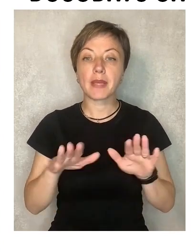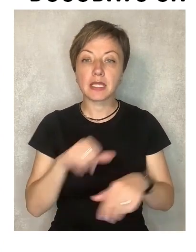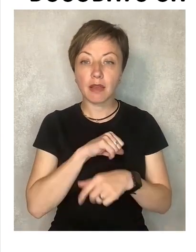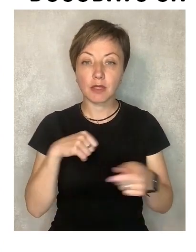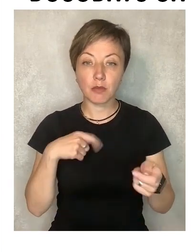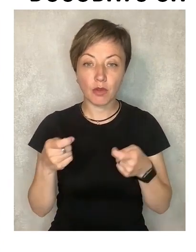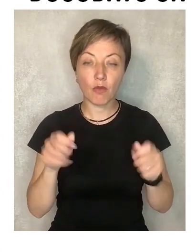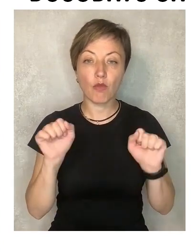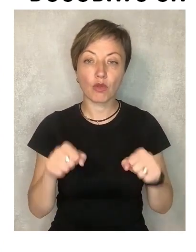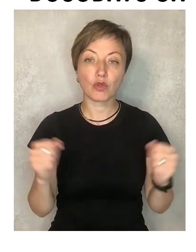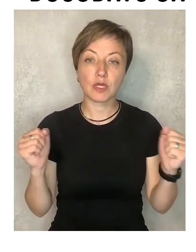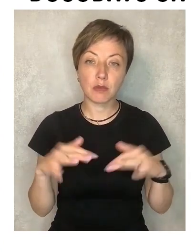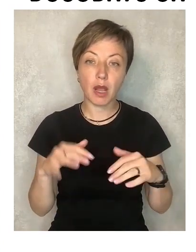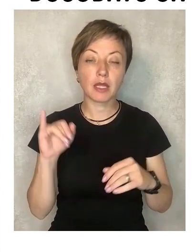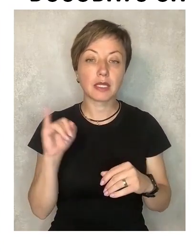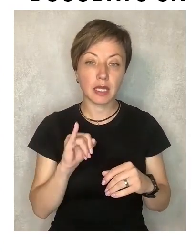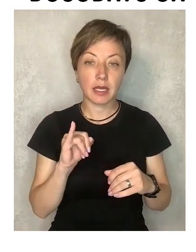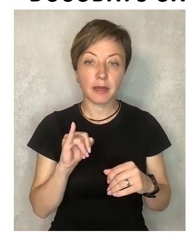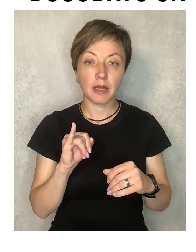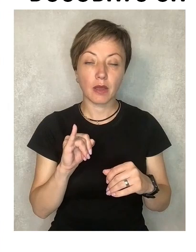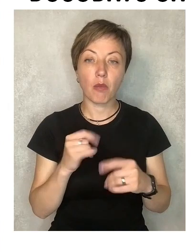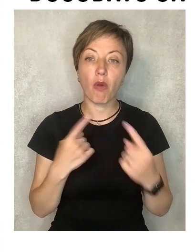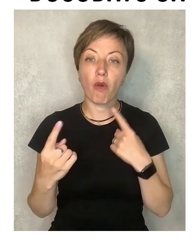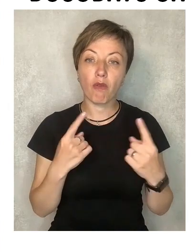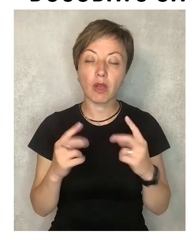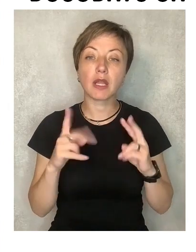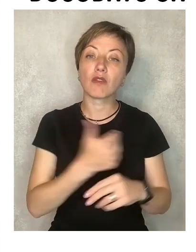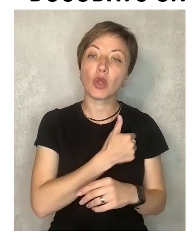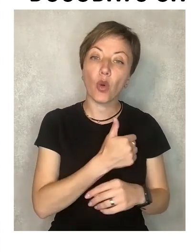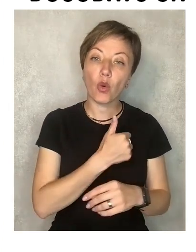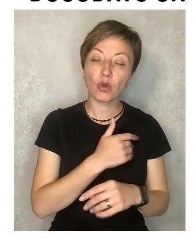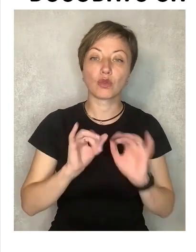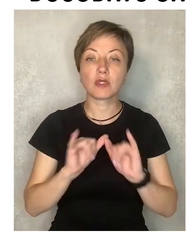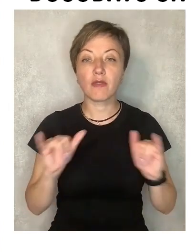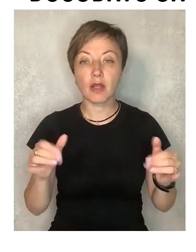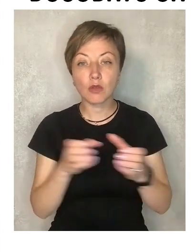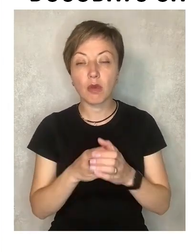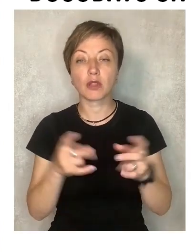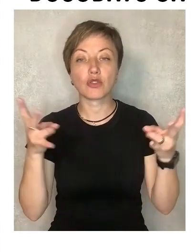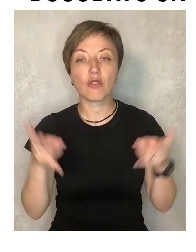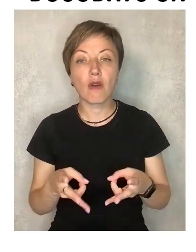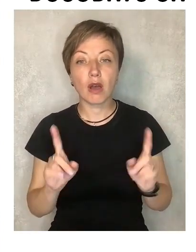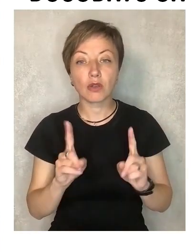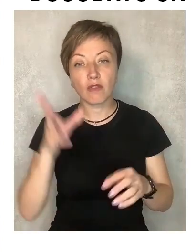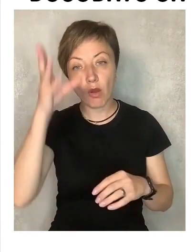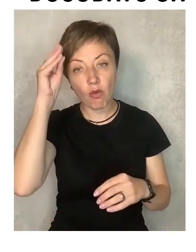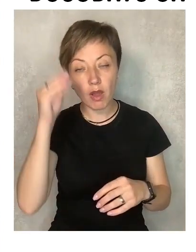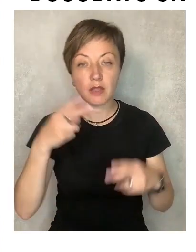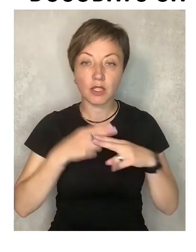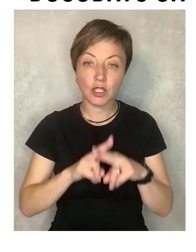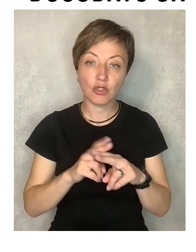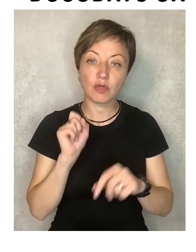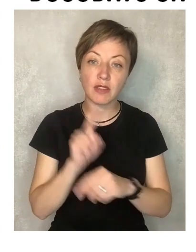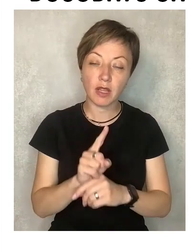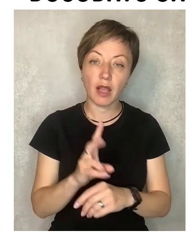можуть зібратися і поговорити, як вони хочуть, щоб розвивалась громада, що варто врахувати в технічному завданні на